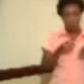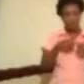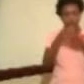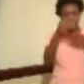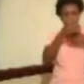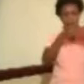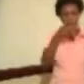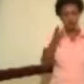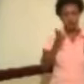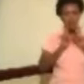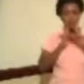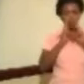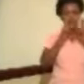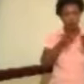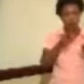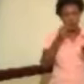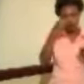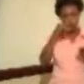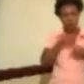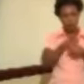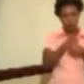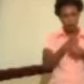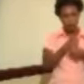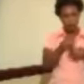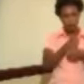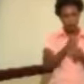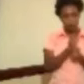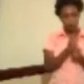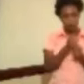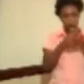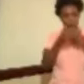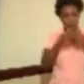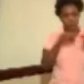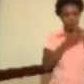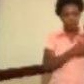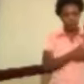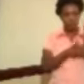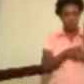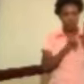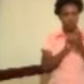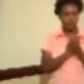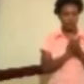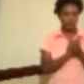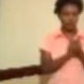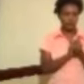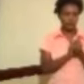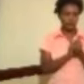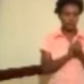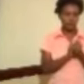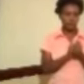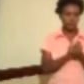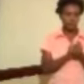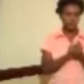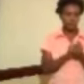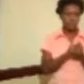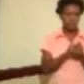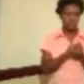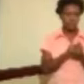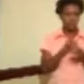de résultats anticipés. Évidemment, gagner des événements qui sont capables d'arriver, qui fait